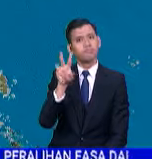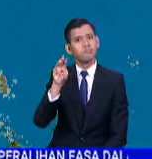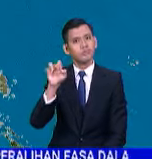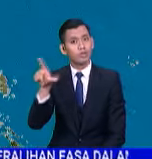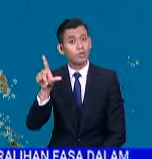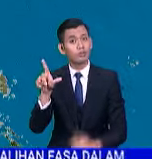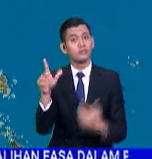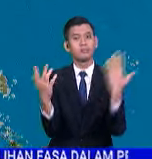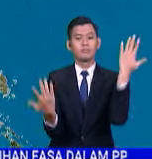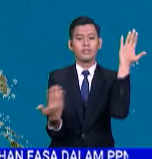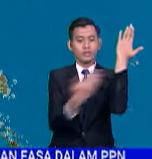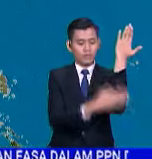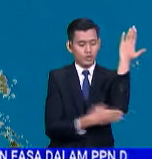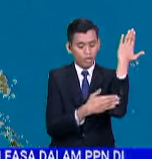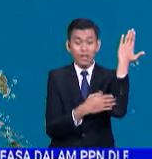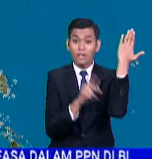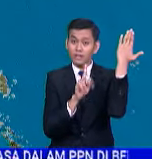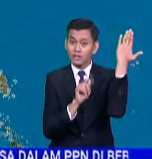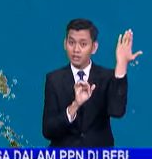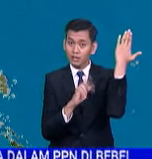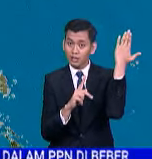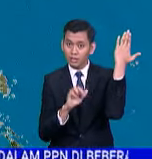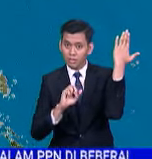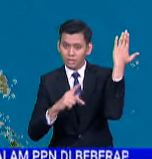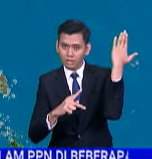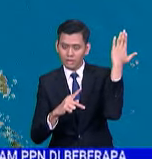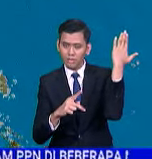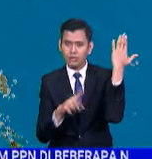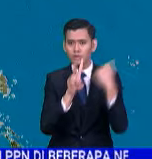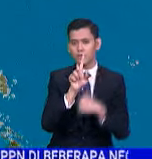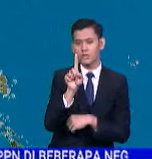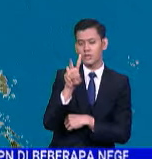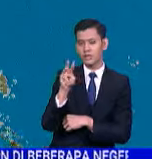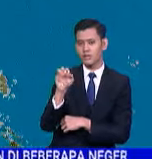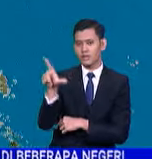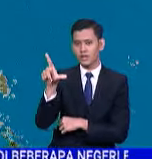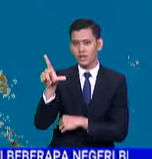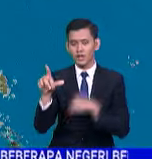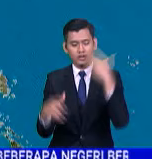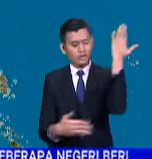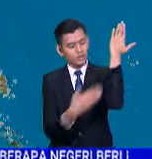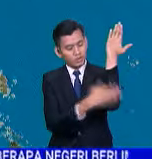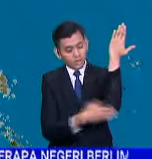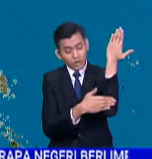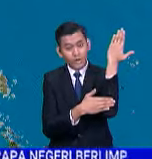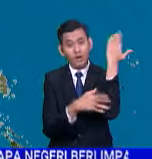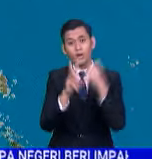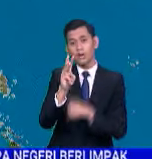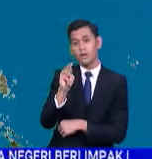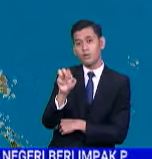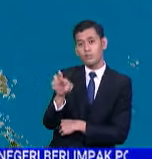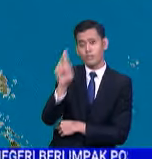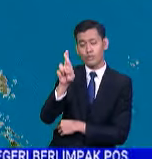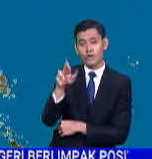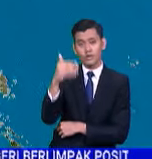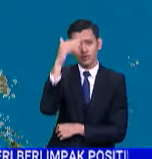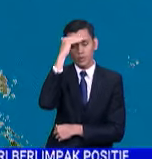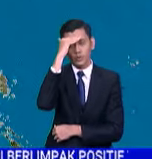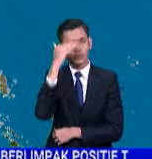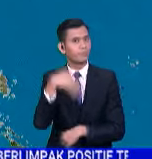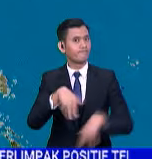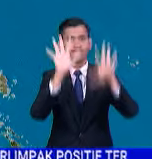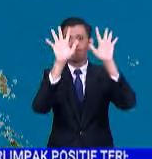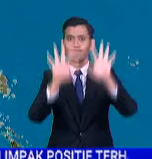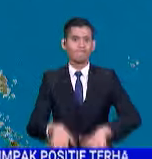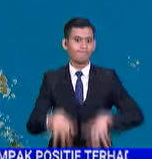34.3 mm di sekitar daerah Tangkak berserta 21 mm di daerah Muar Negeri Johor. Jelas keadaan sungguh lebat